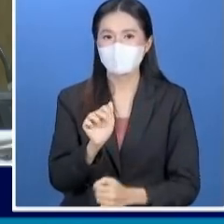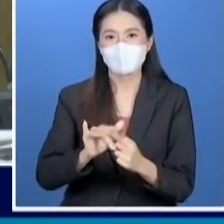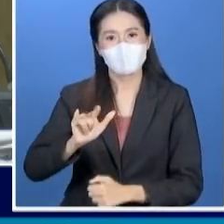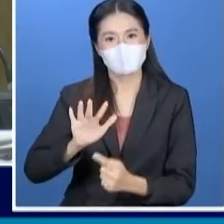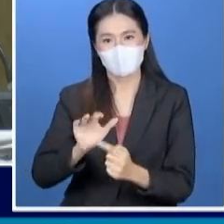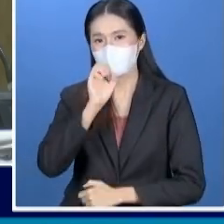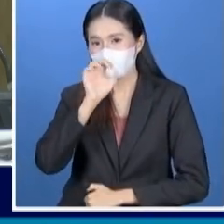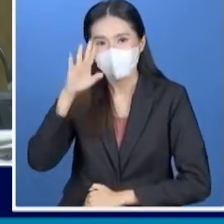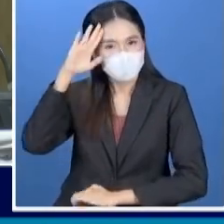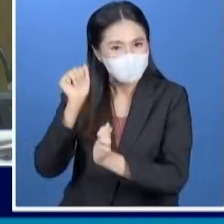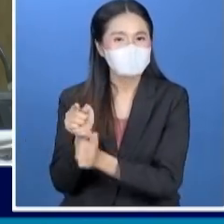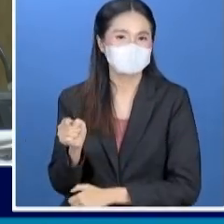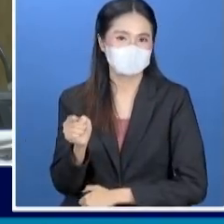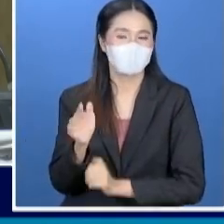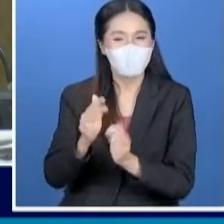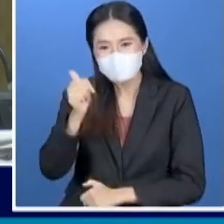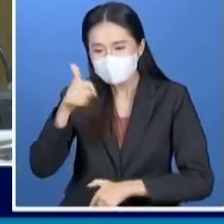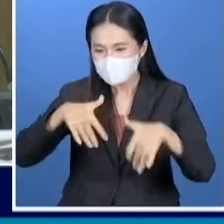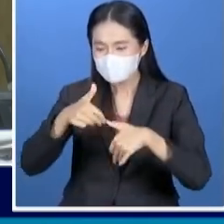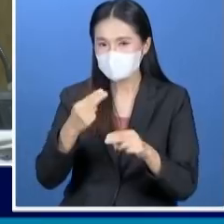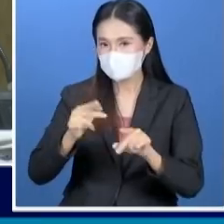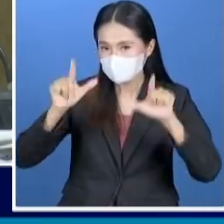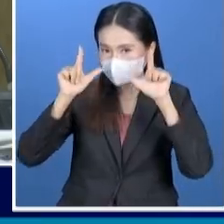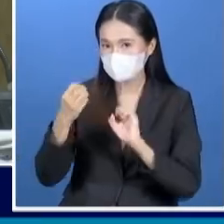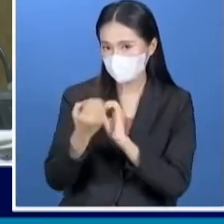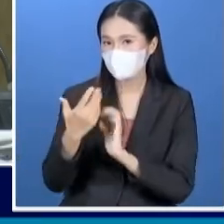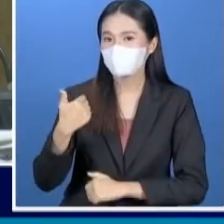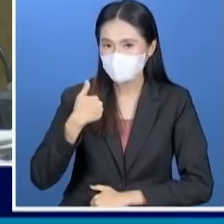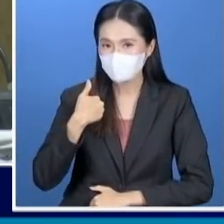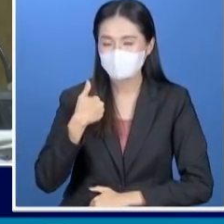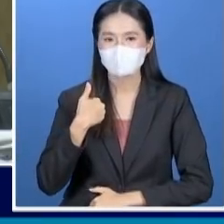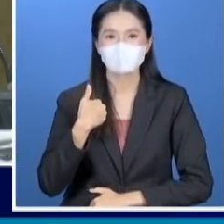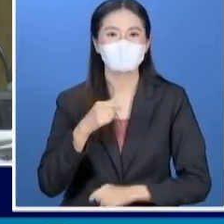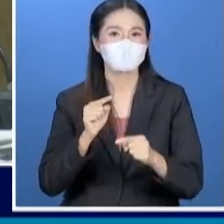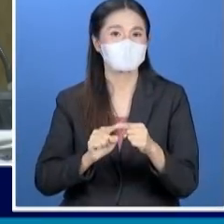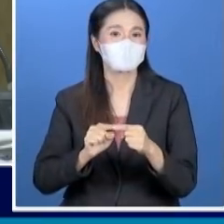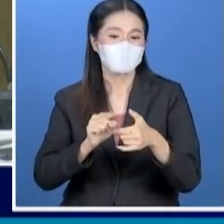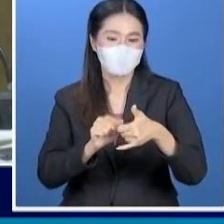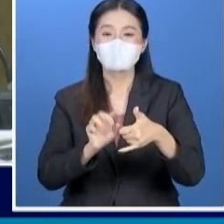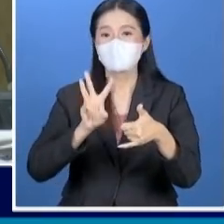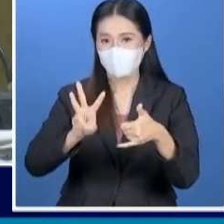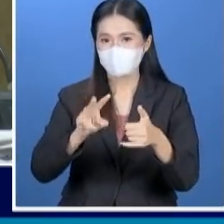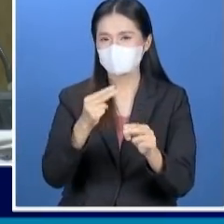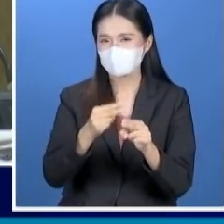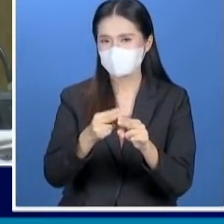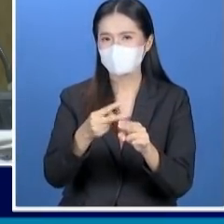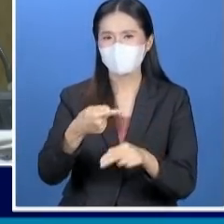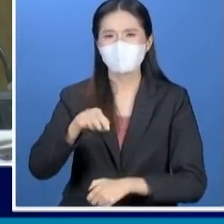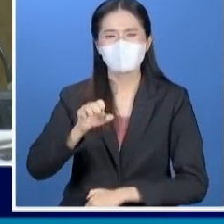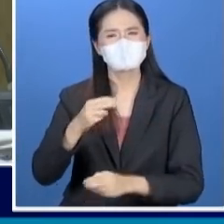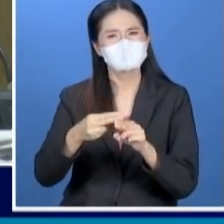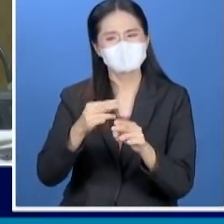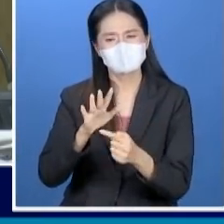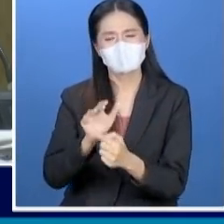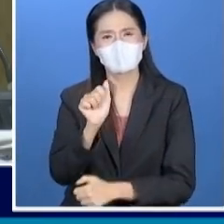พนักงานสอบสวนซึ่งอาจทำให้ผู้อื่นหรือประชาชนเสียหายผู้ต้องหาที่6นายพิมพ์หรือเอ็ม